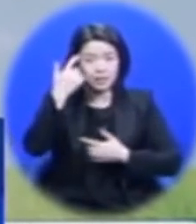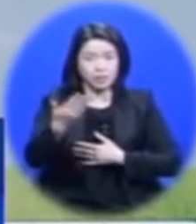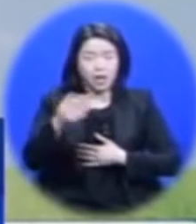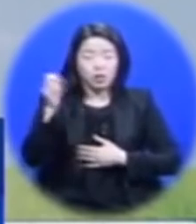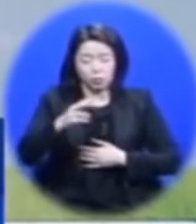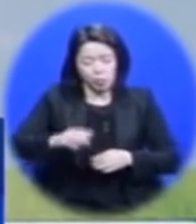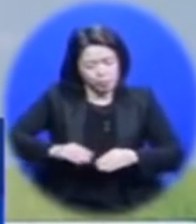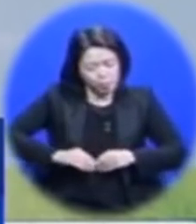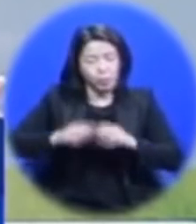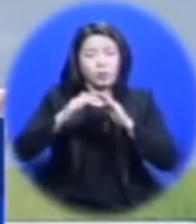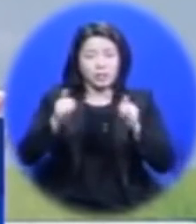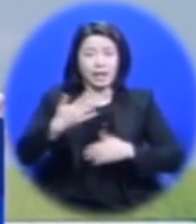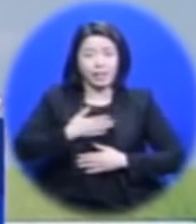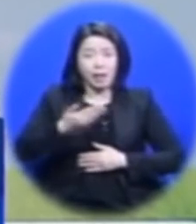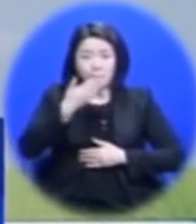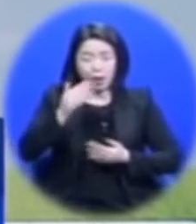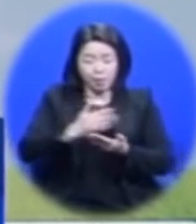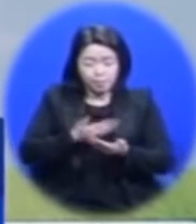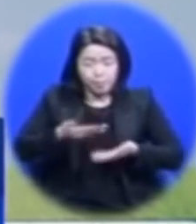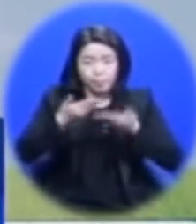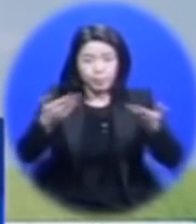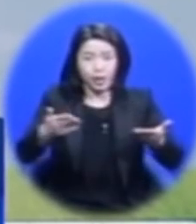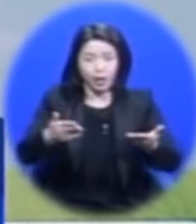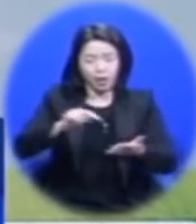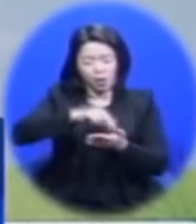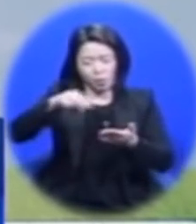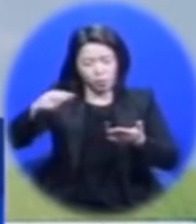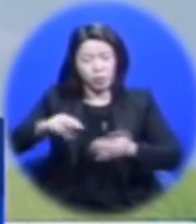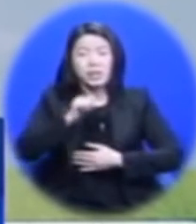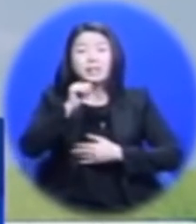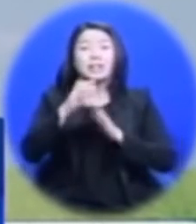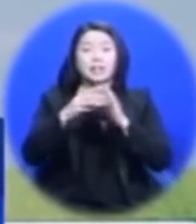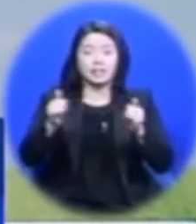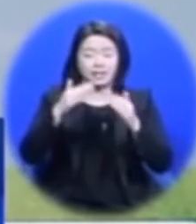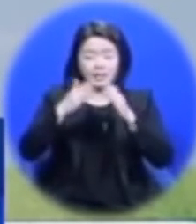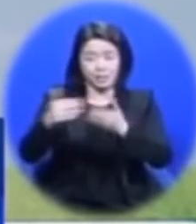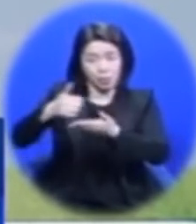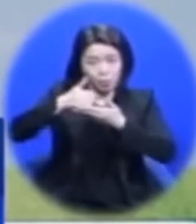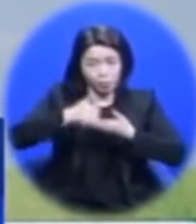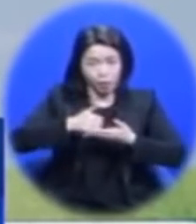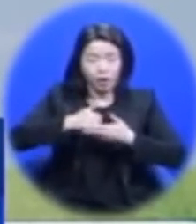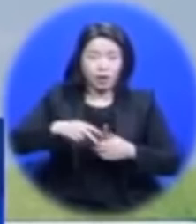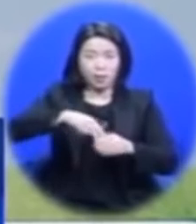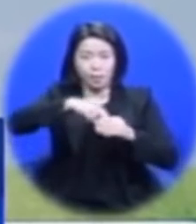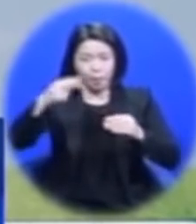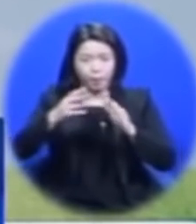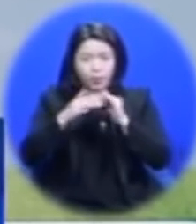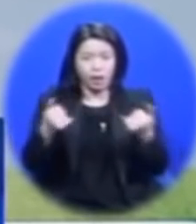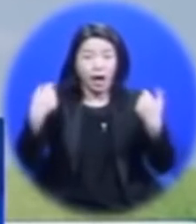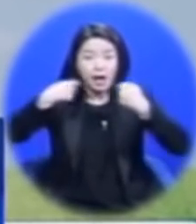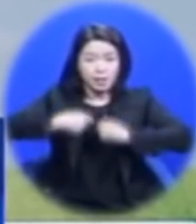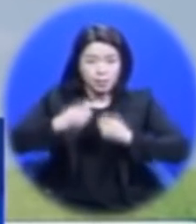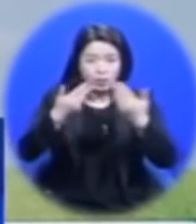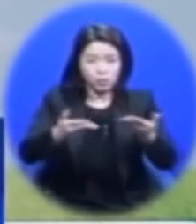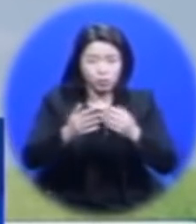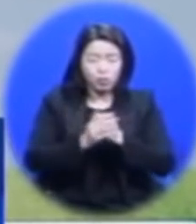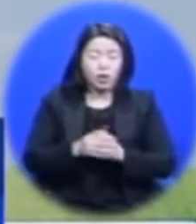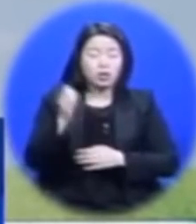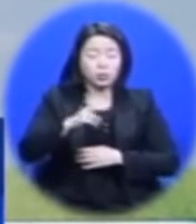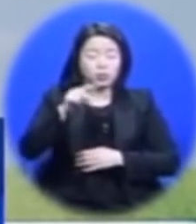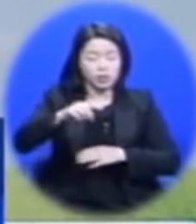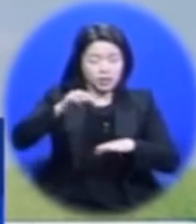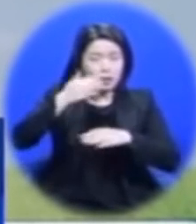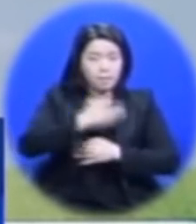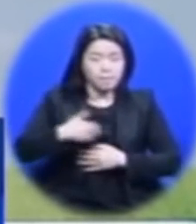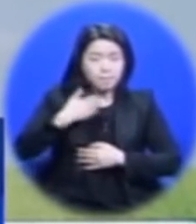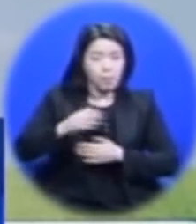줄인 자에게 내 양식을 나눠주며 유리하는 빈민을 집에 들이며 헐벗은 자를 보면 입히며 또 내 고륙을